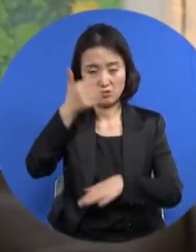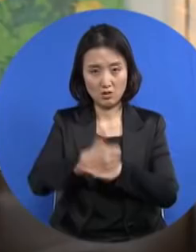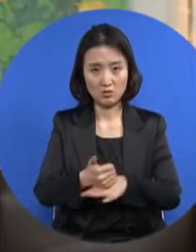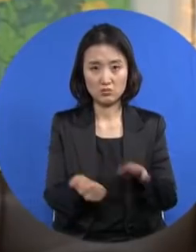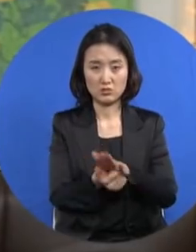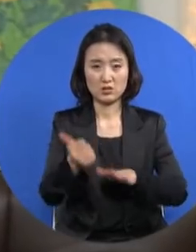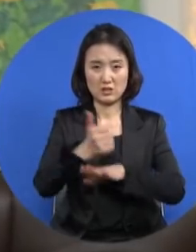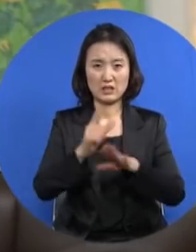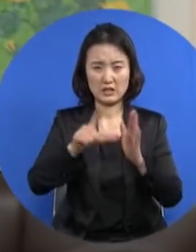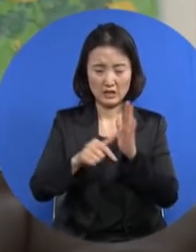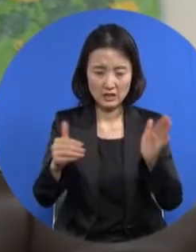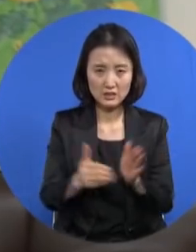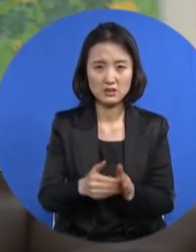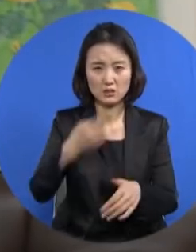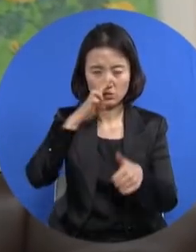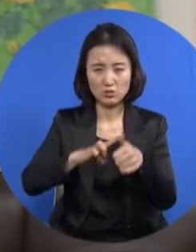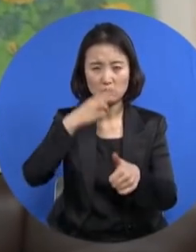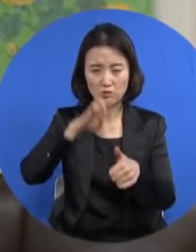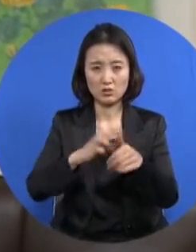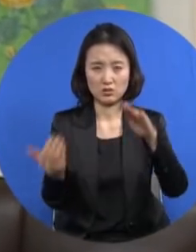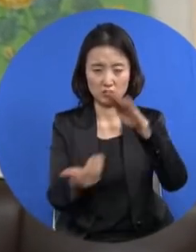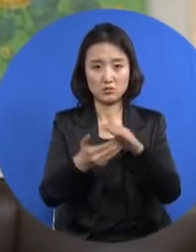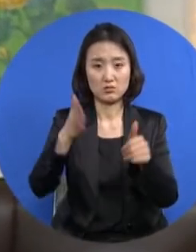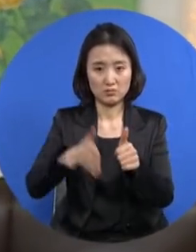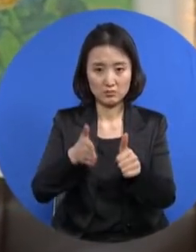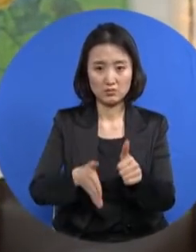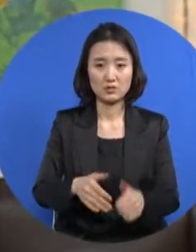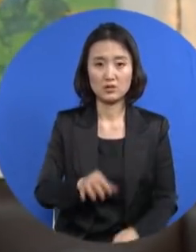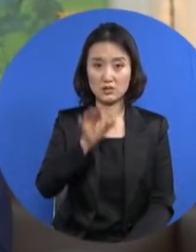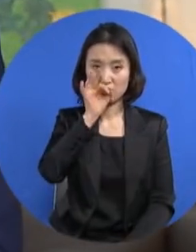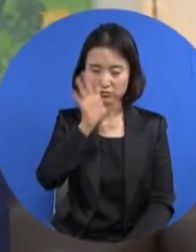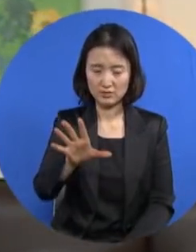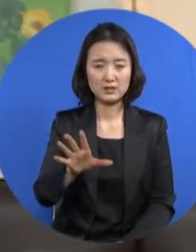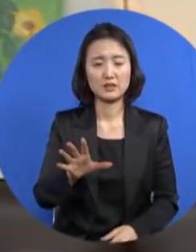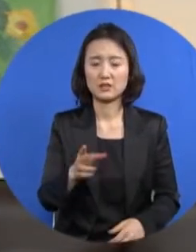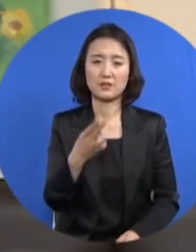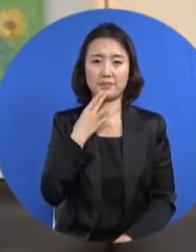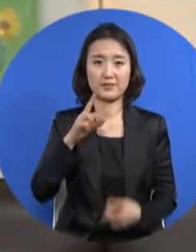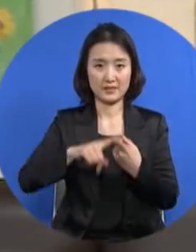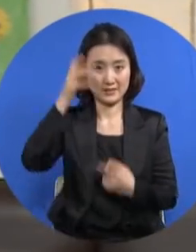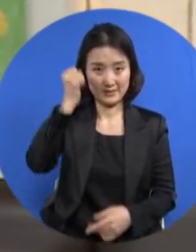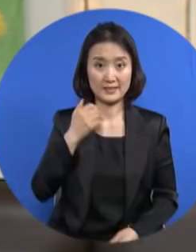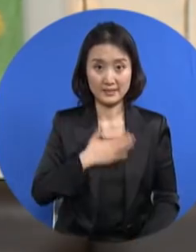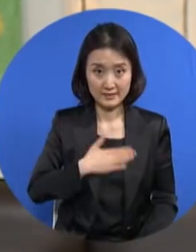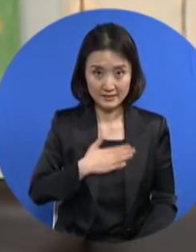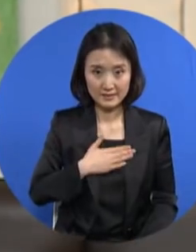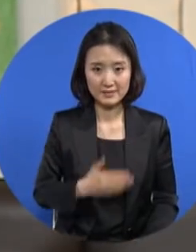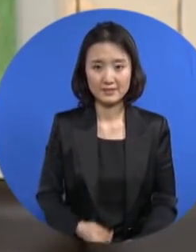도전하고 이루십시오. 불가능은 없다라는 걸 생각해 주세요.